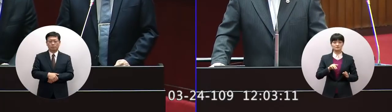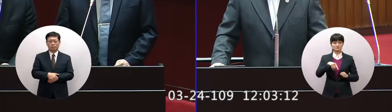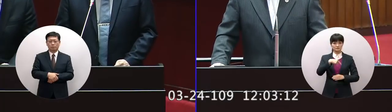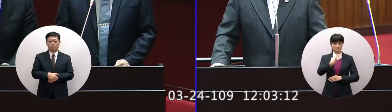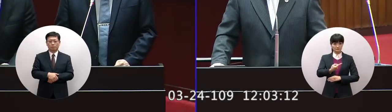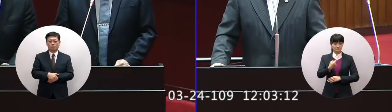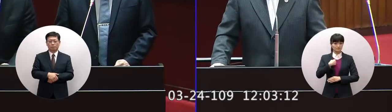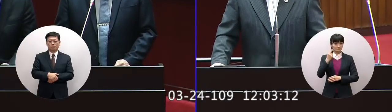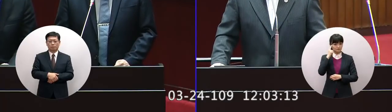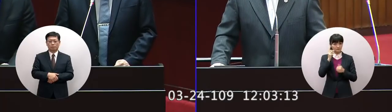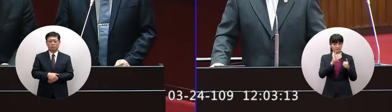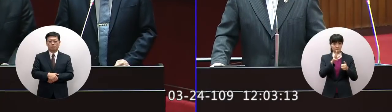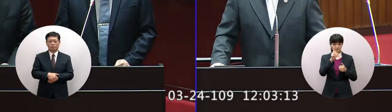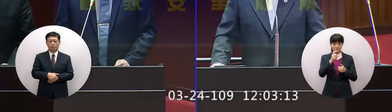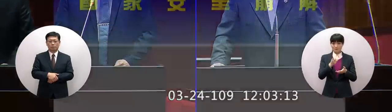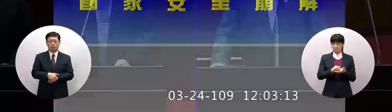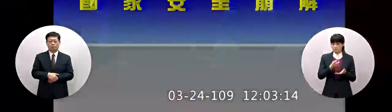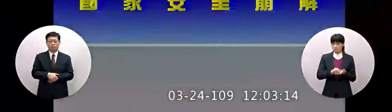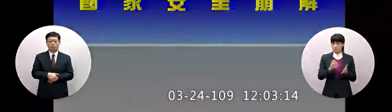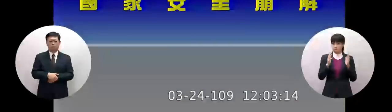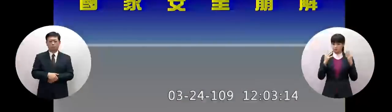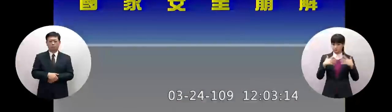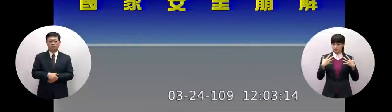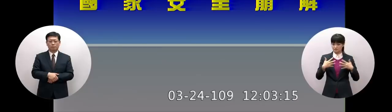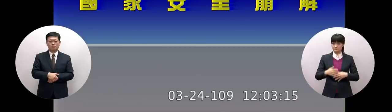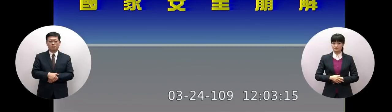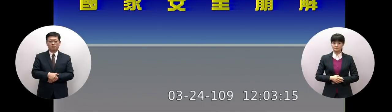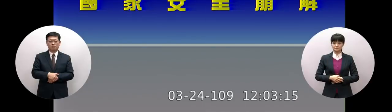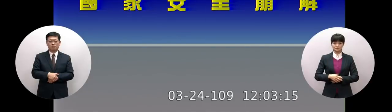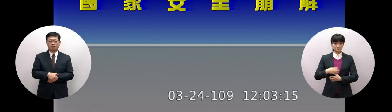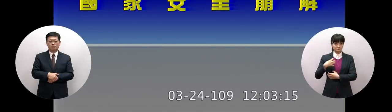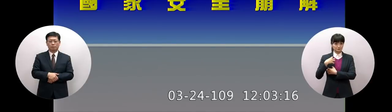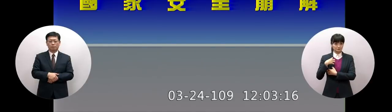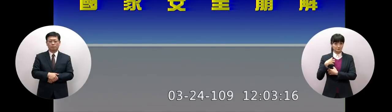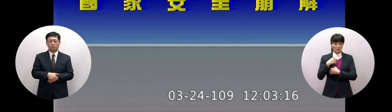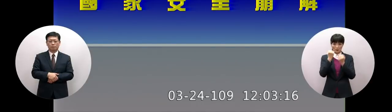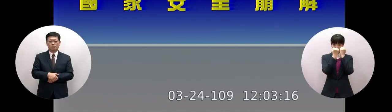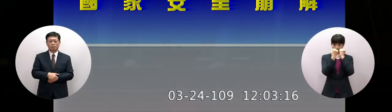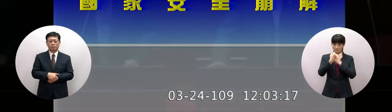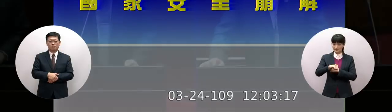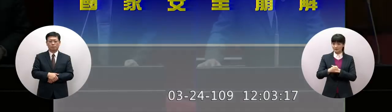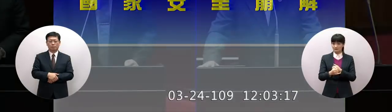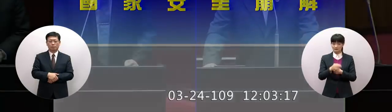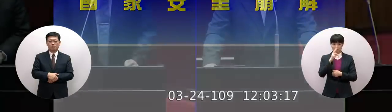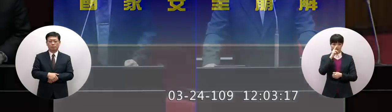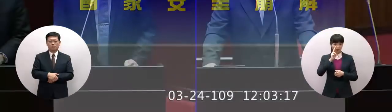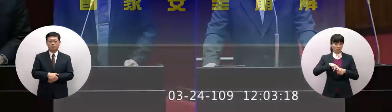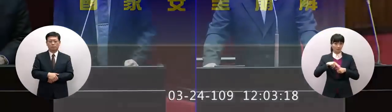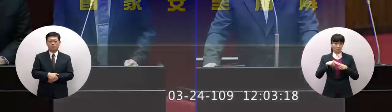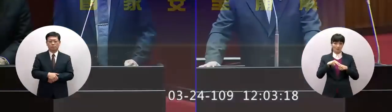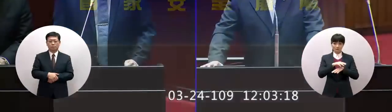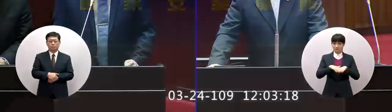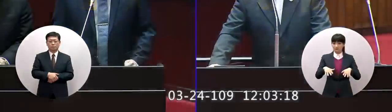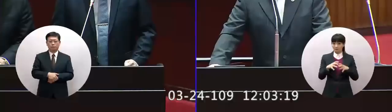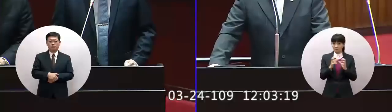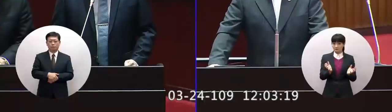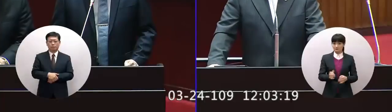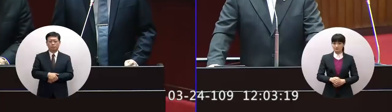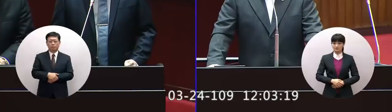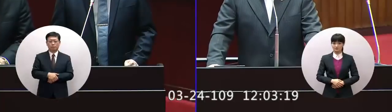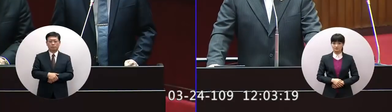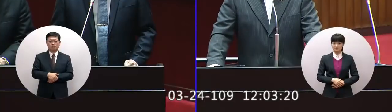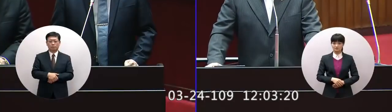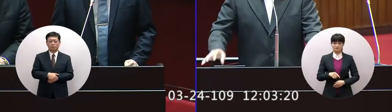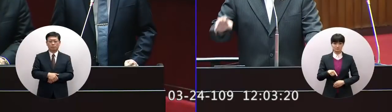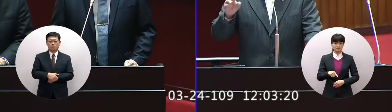题，部队军纪败坏会造成国家安全的崩解，这个缘起于军审法